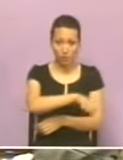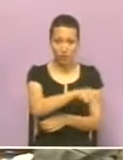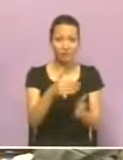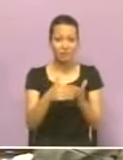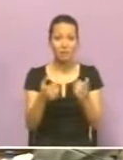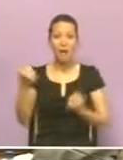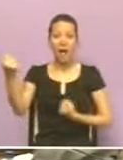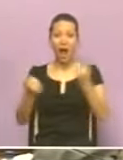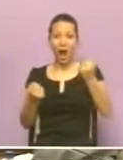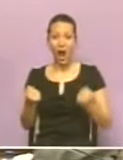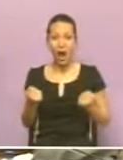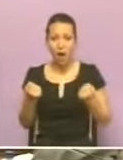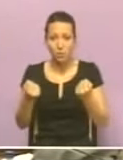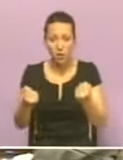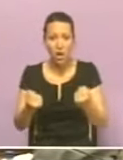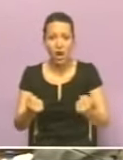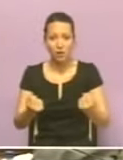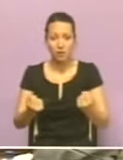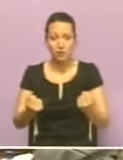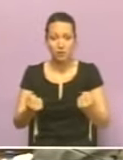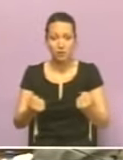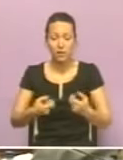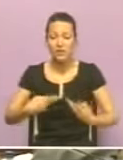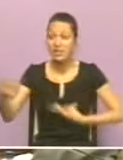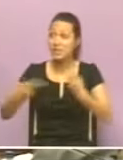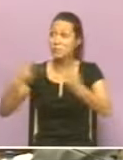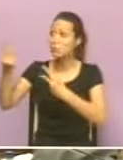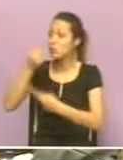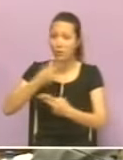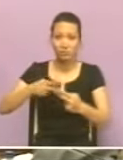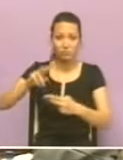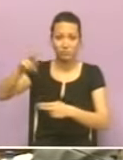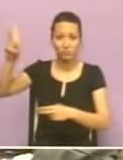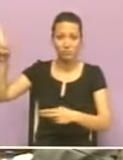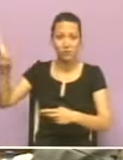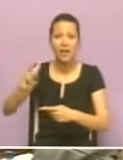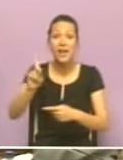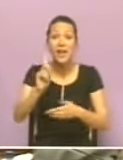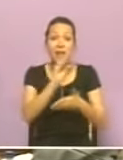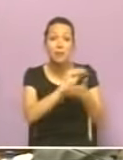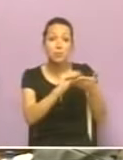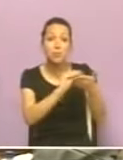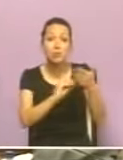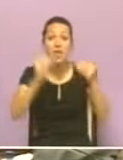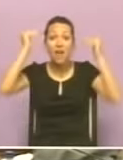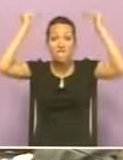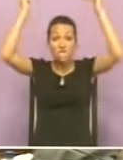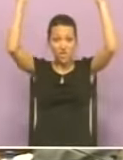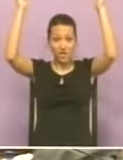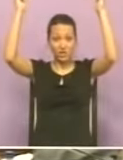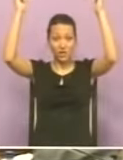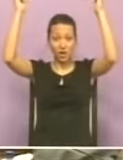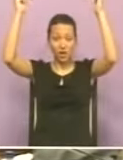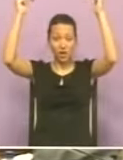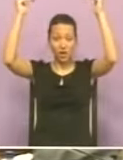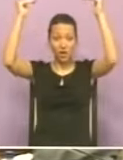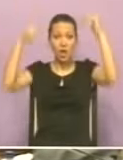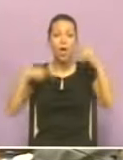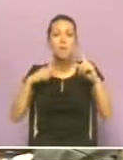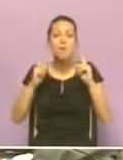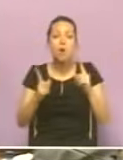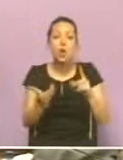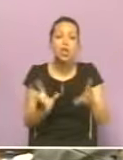kamione i distribuiraju hranu dalje, nije propisane visine, tako da mi moramo da uradimo, da imamo dodatne